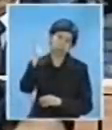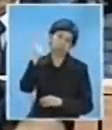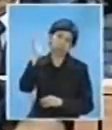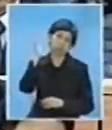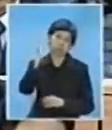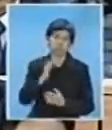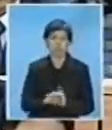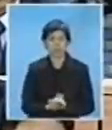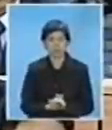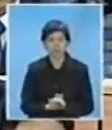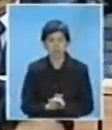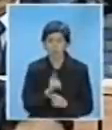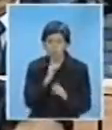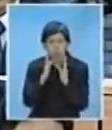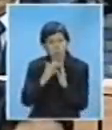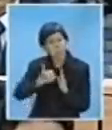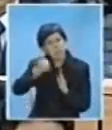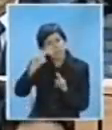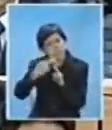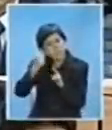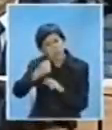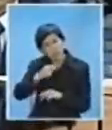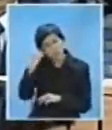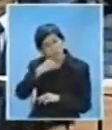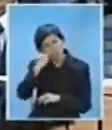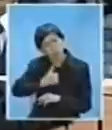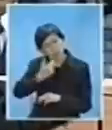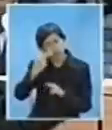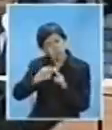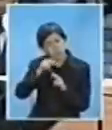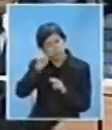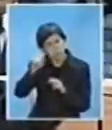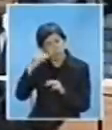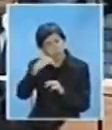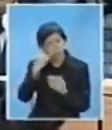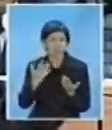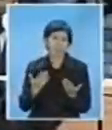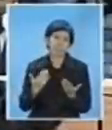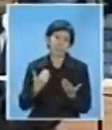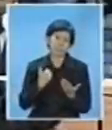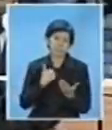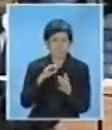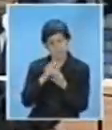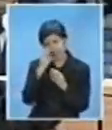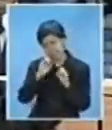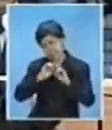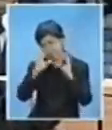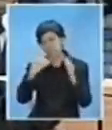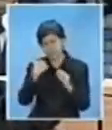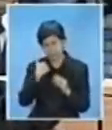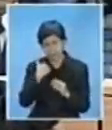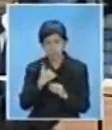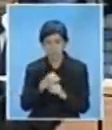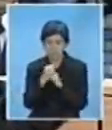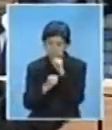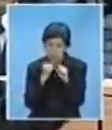ยกล่าวถึงบุคคลภายนอกซ้ำแล้วซ้ำเล่าจนกระทั่งมีเจตนาชัดเจนว่าเป็นเจตนา5